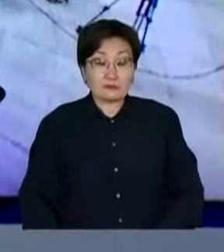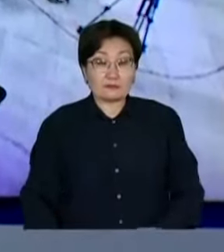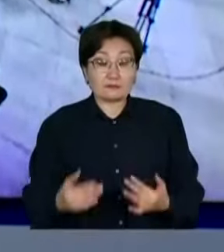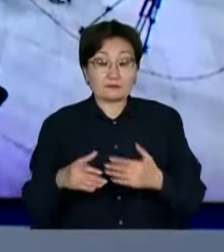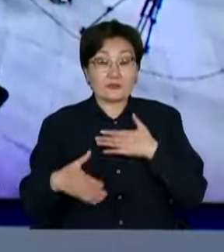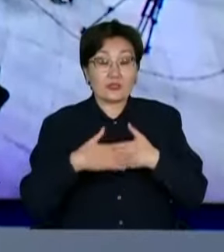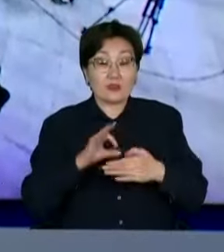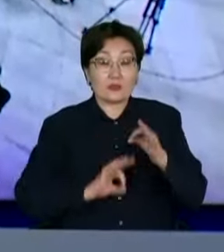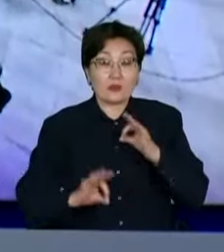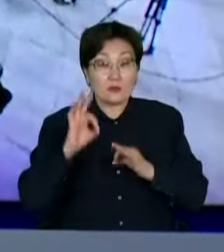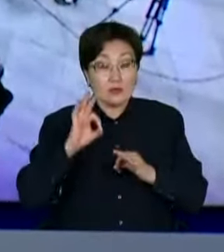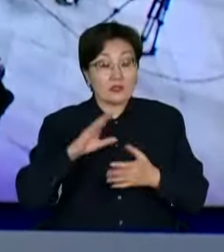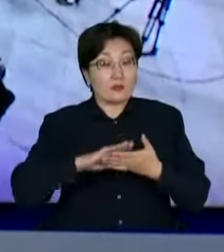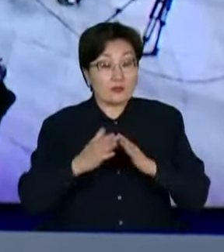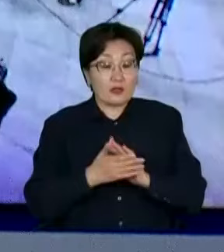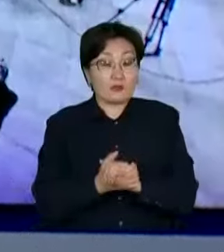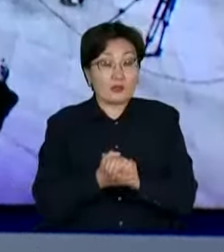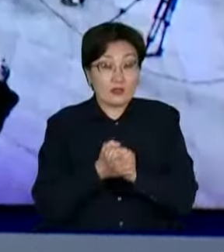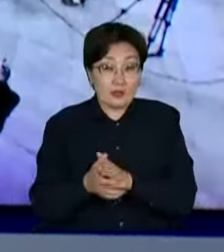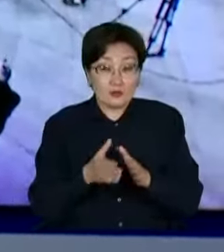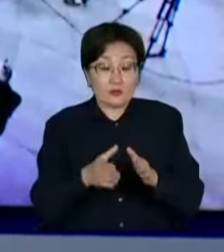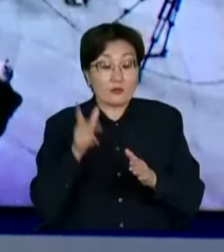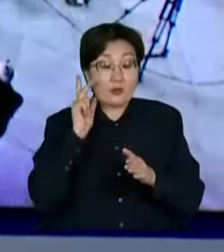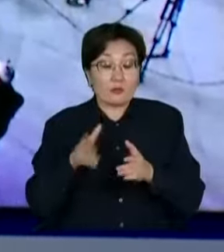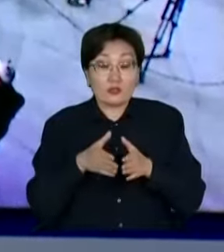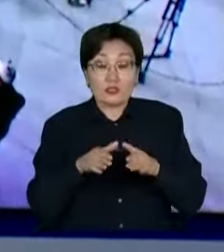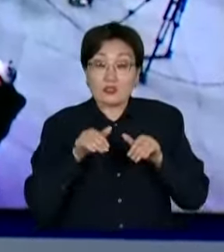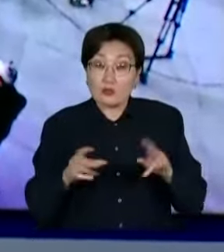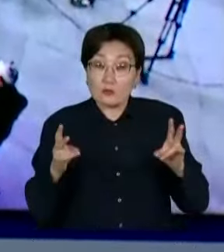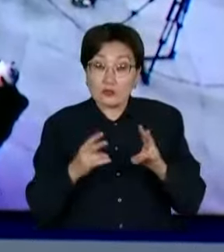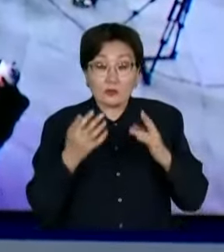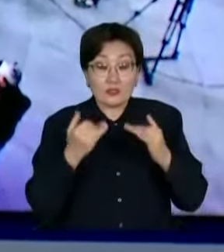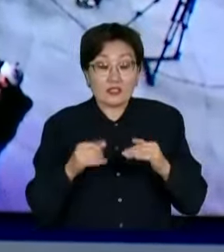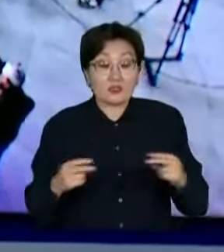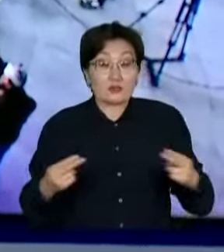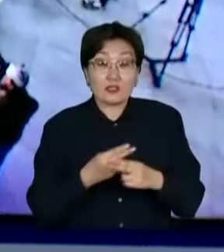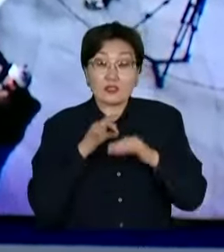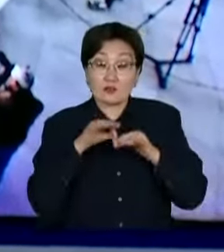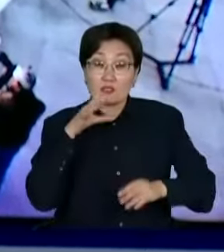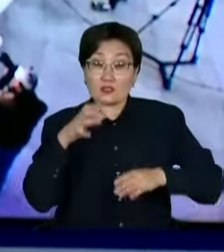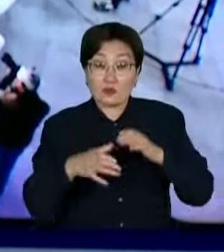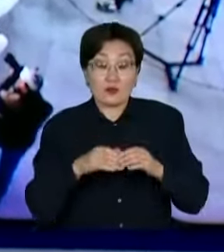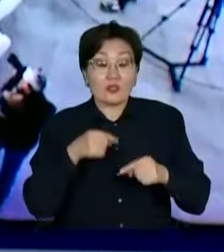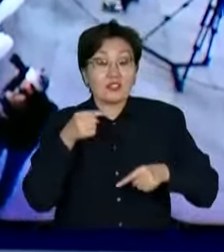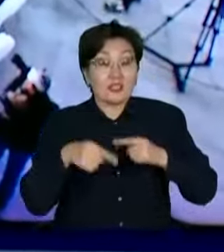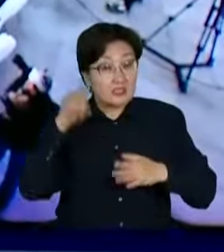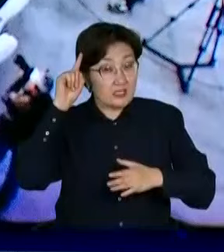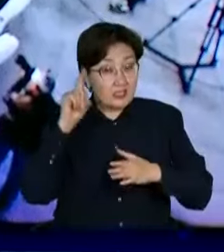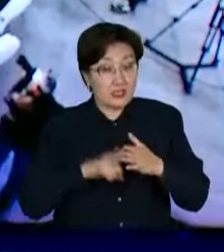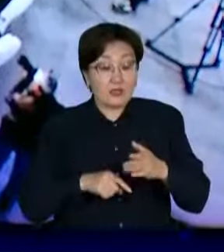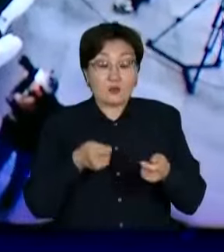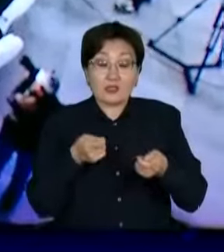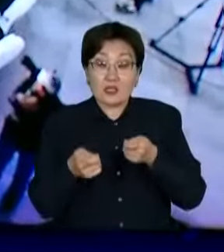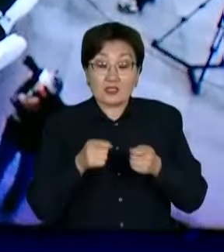Таяу шығыстағы жағдай бейбіт түрде дипломатиялық жолмен шешілу керек. Бүгін Астанада өткен әлемдік және дәстүрлі діндер